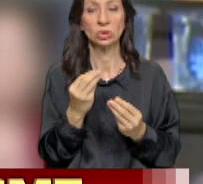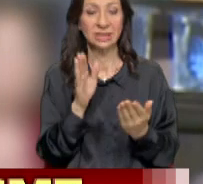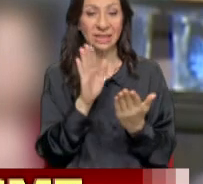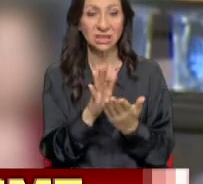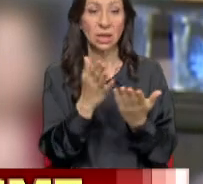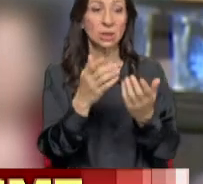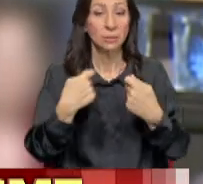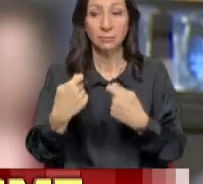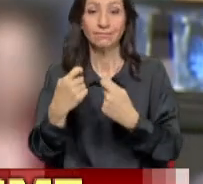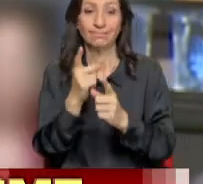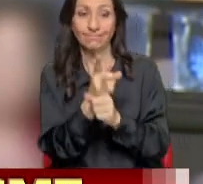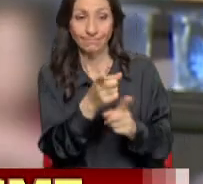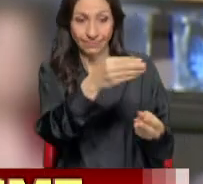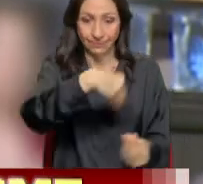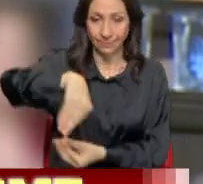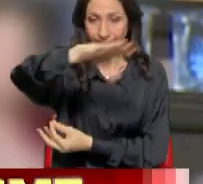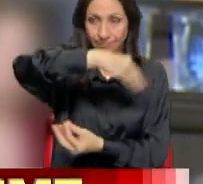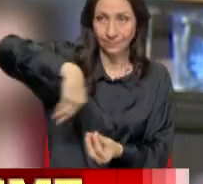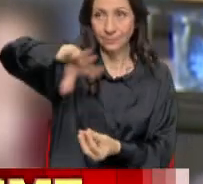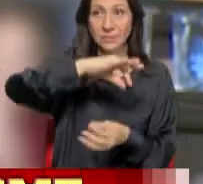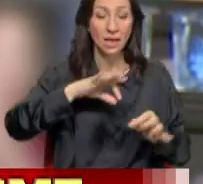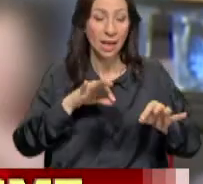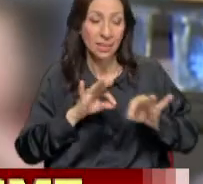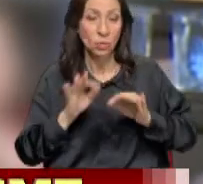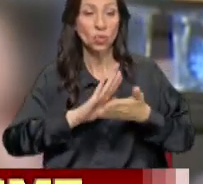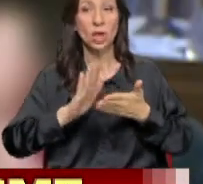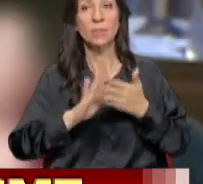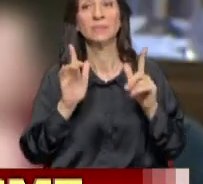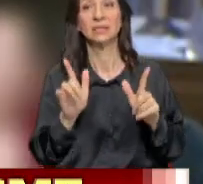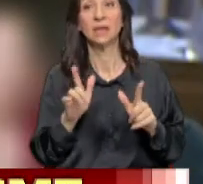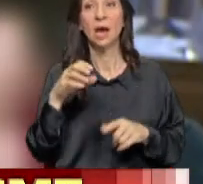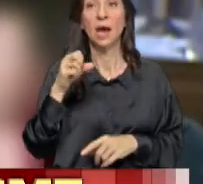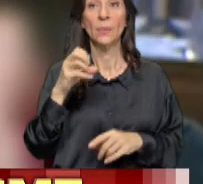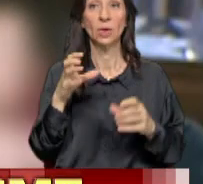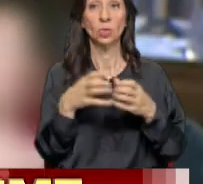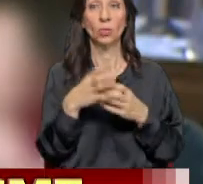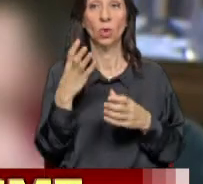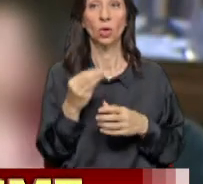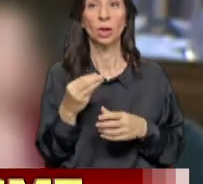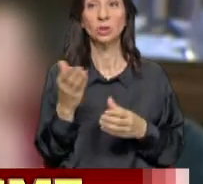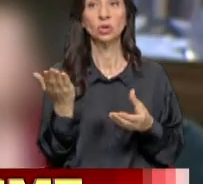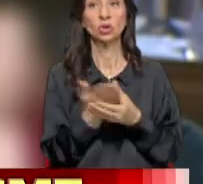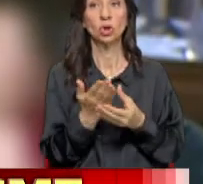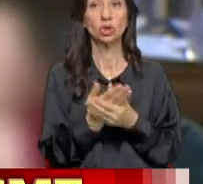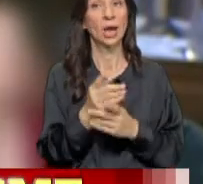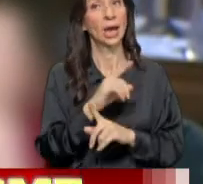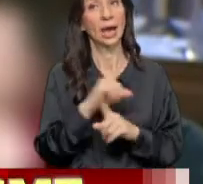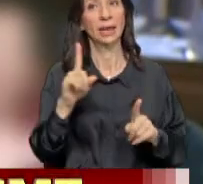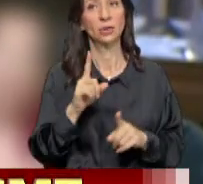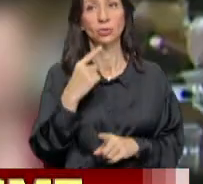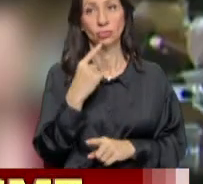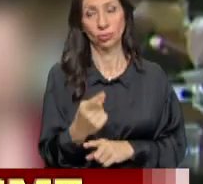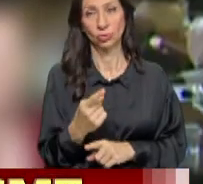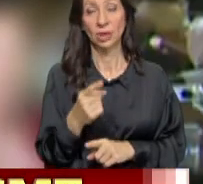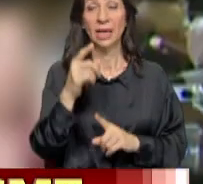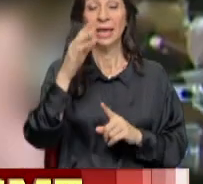karşılığını bir nebze de olsa ayarlamak, revize etmek zorundayız. AK Parti grubu olarak dosyaya hayır oyu